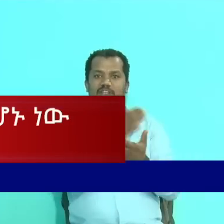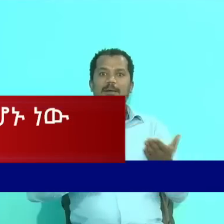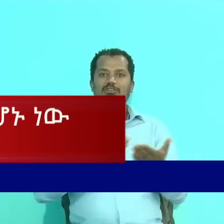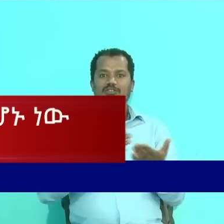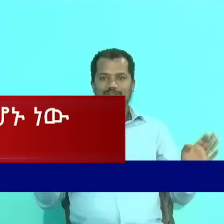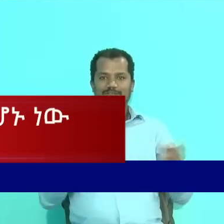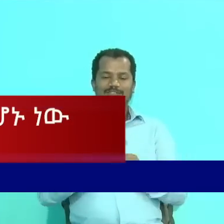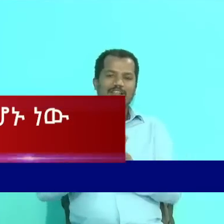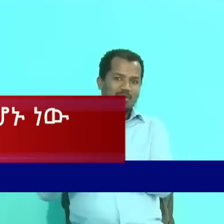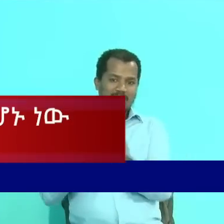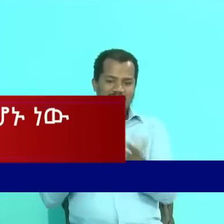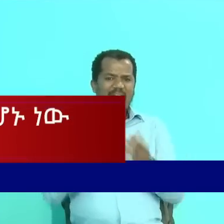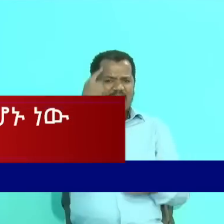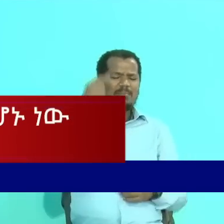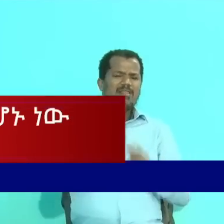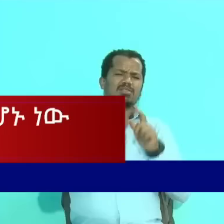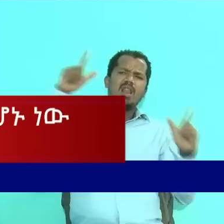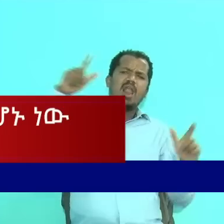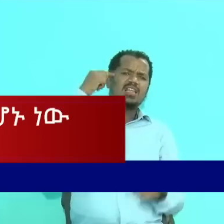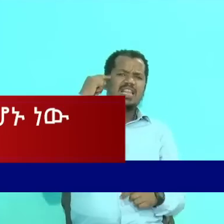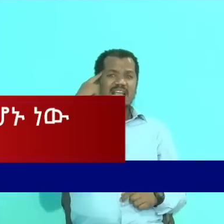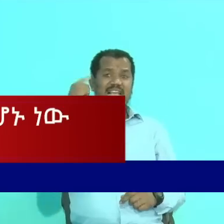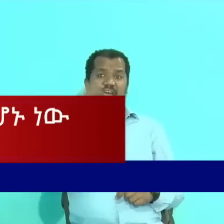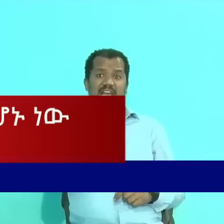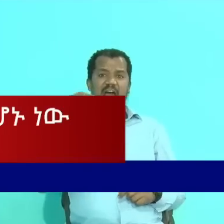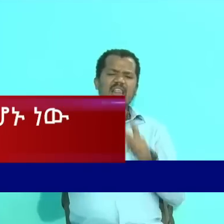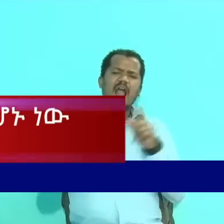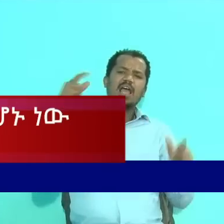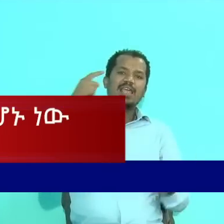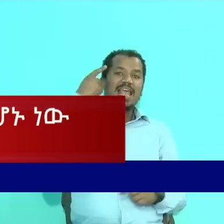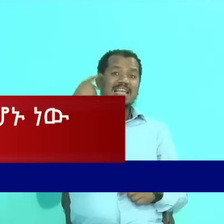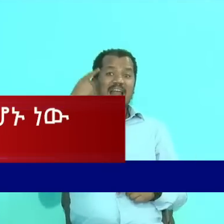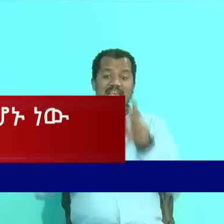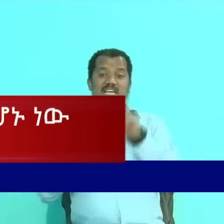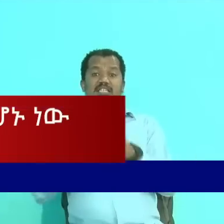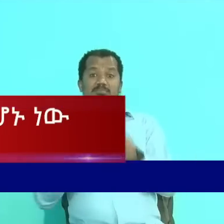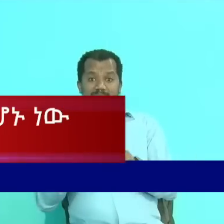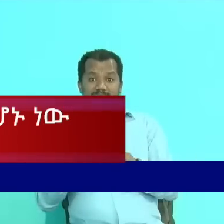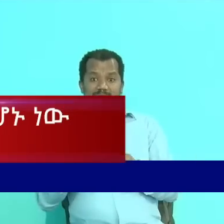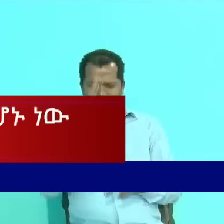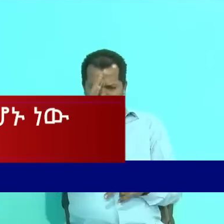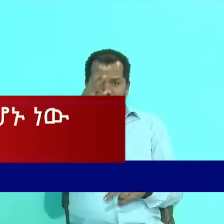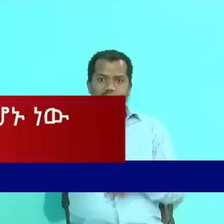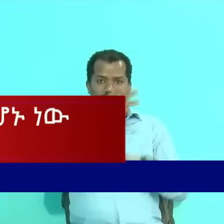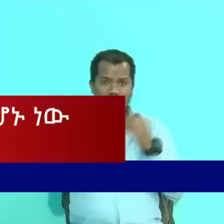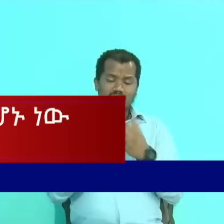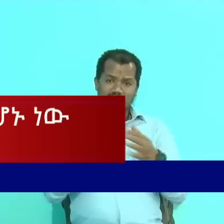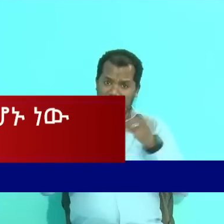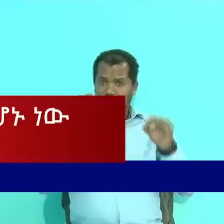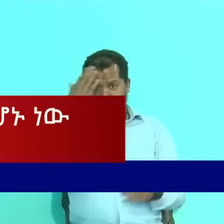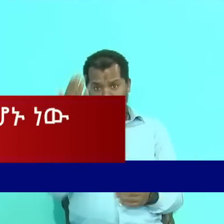ይሄ አስተሳሰብ ታላቋን ትግራይና ታላቁን የትግራይን ህዝብ ለመፍጠር ያደረገው መፍጨርጨር ሁላችሁም የምታውቁት